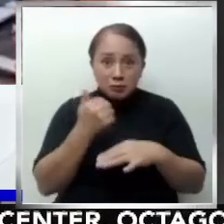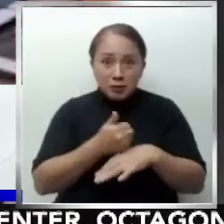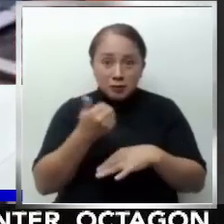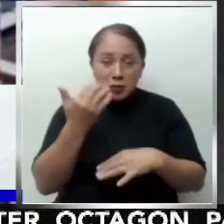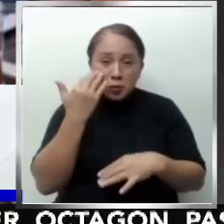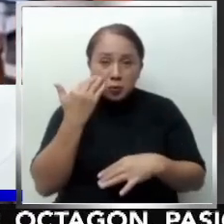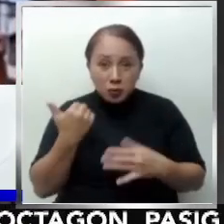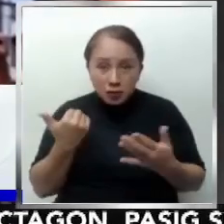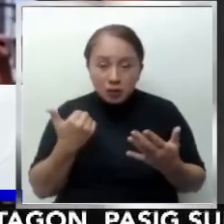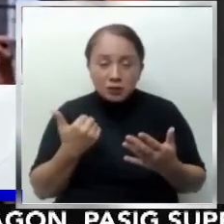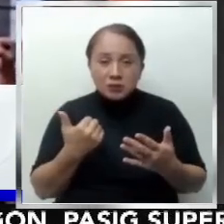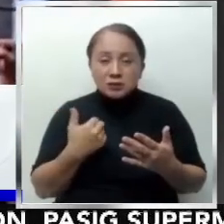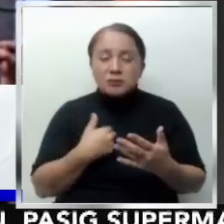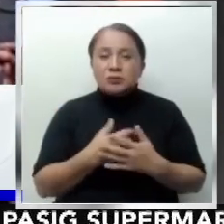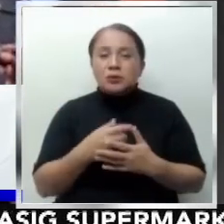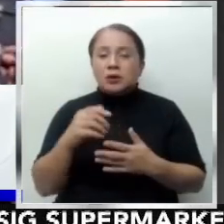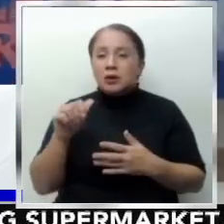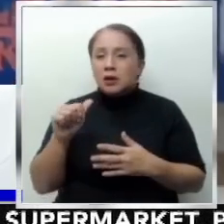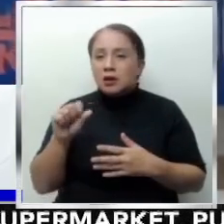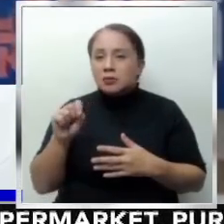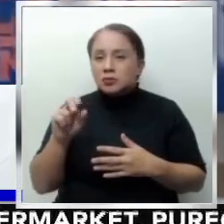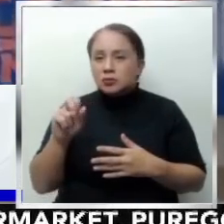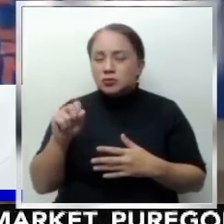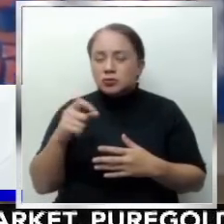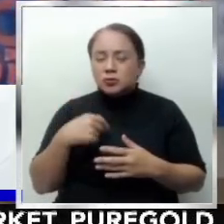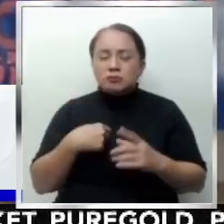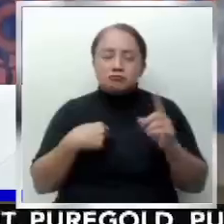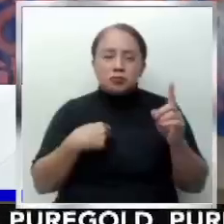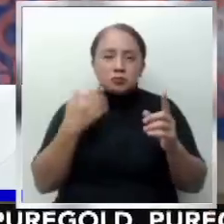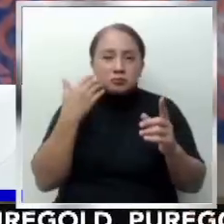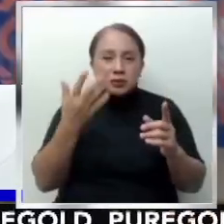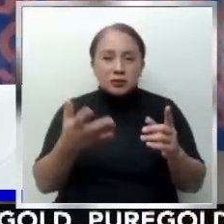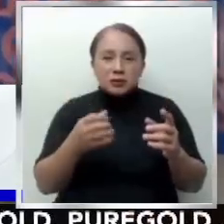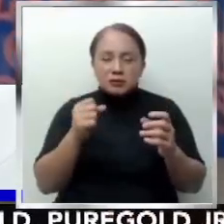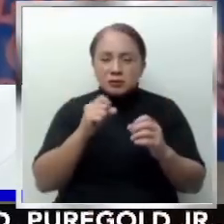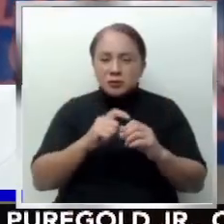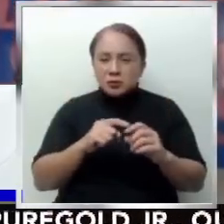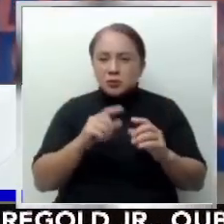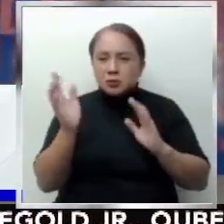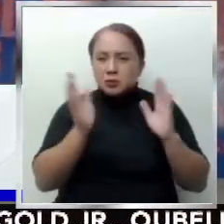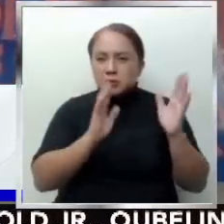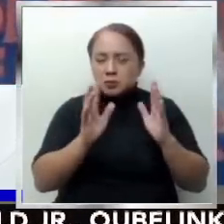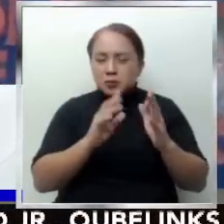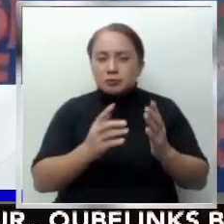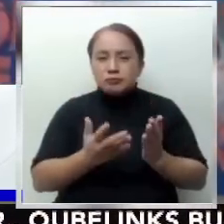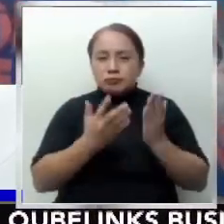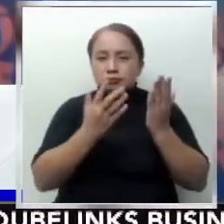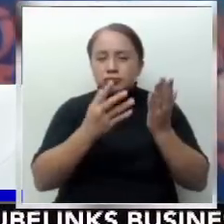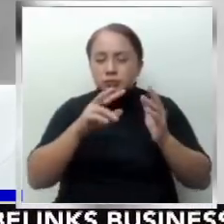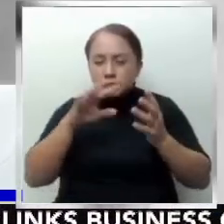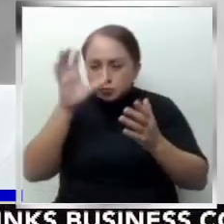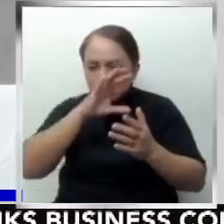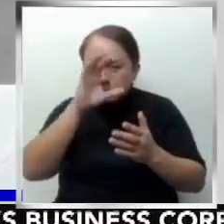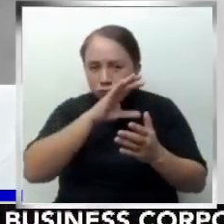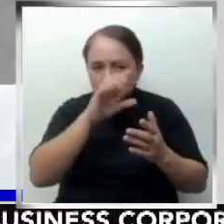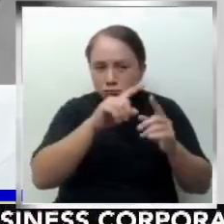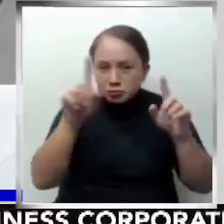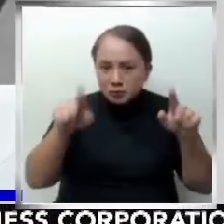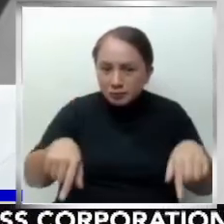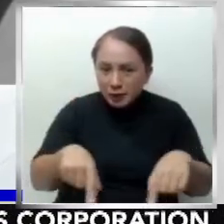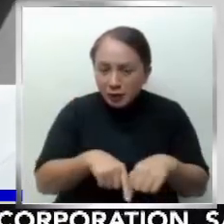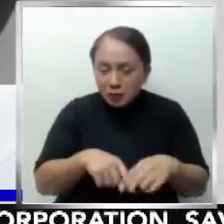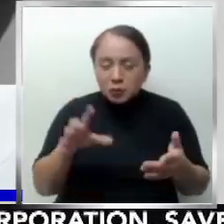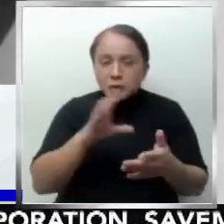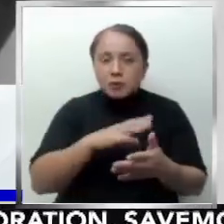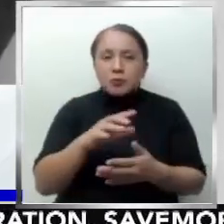Isa si Asuncion sa 9 na aktivistang namatay sa sabay-sabay na service of search warrant noong March 2021 dahil sa paglabag umano